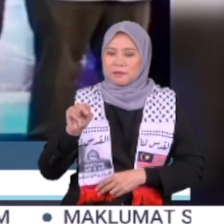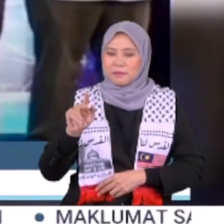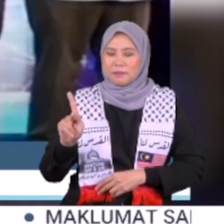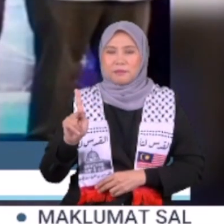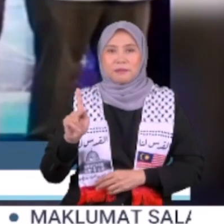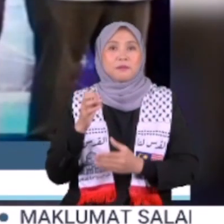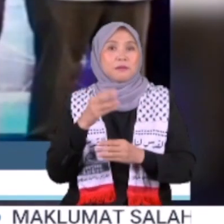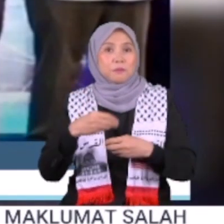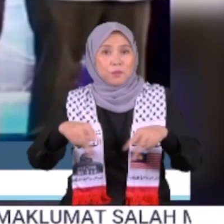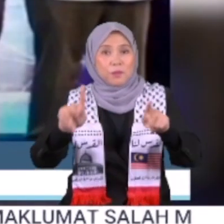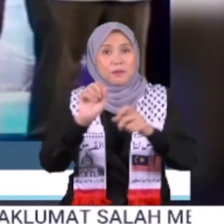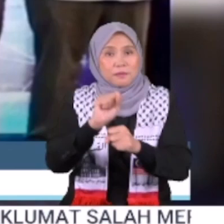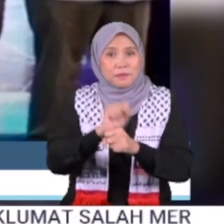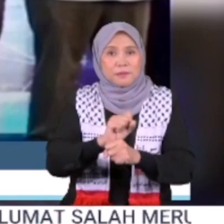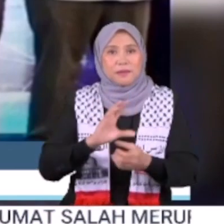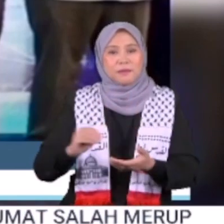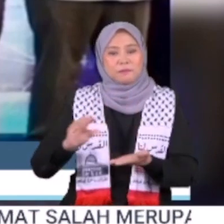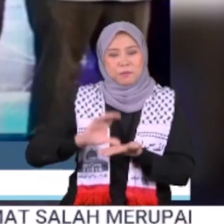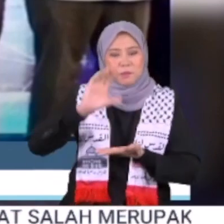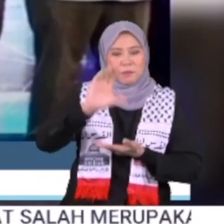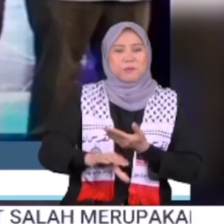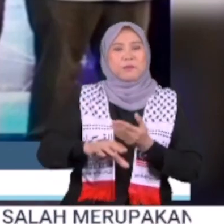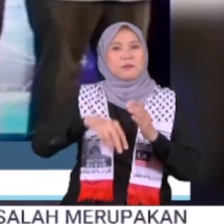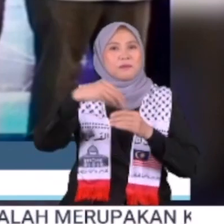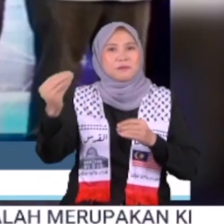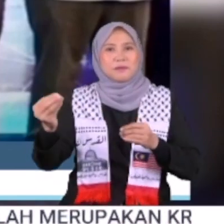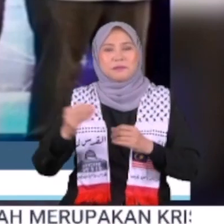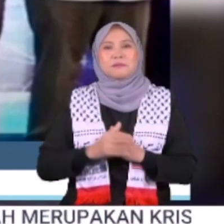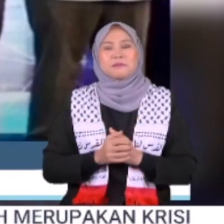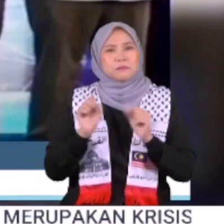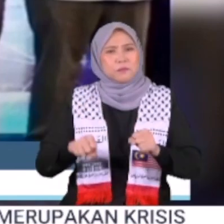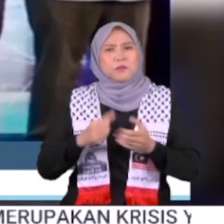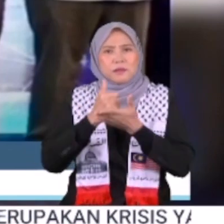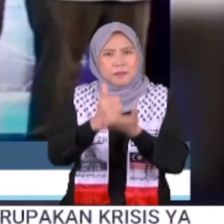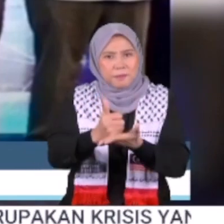serta kadar pekerjaan dan pelaburan asing. Faktor tersebut dapat